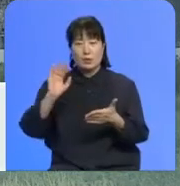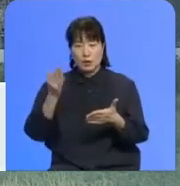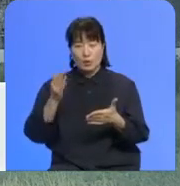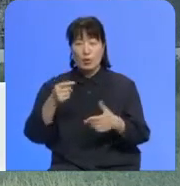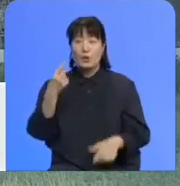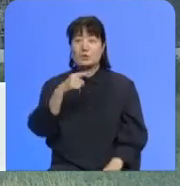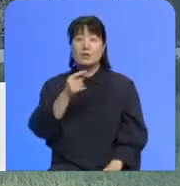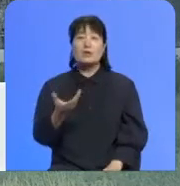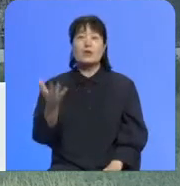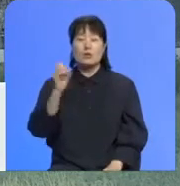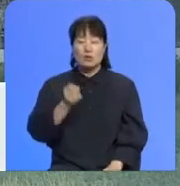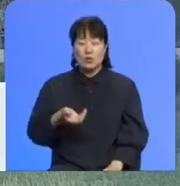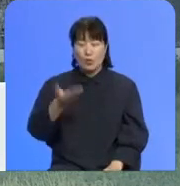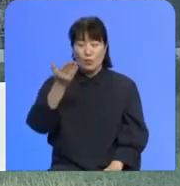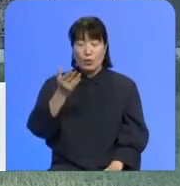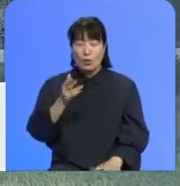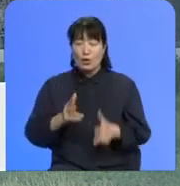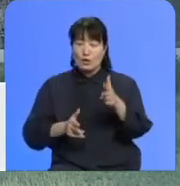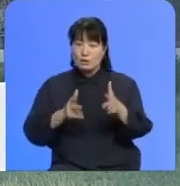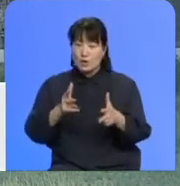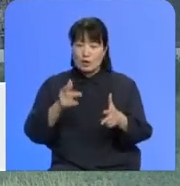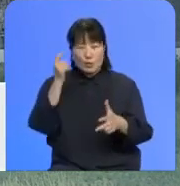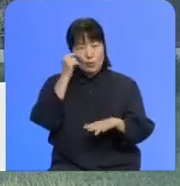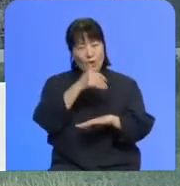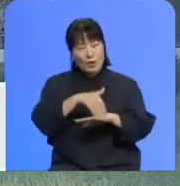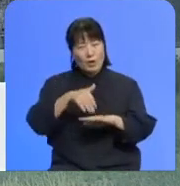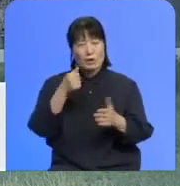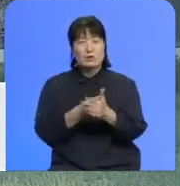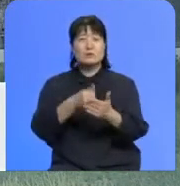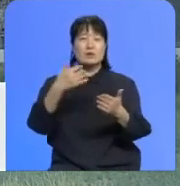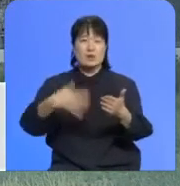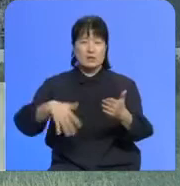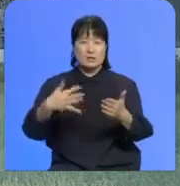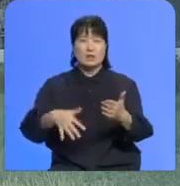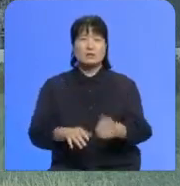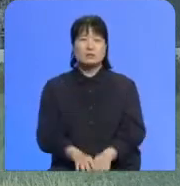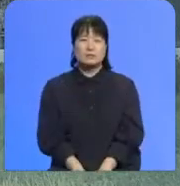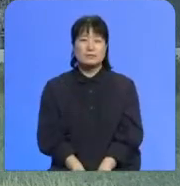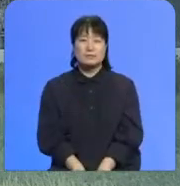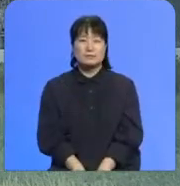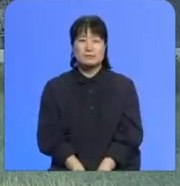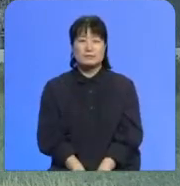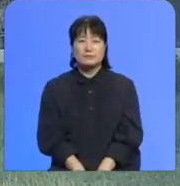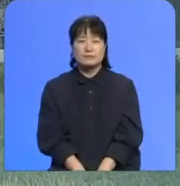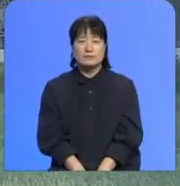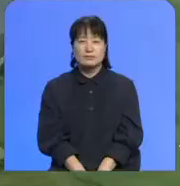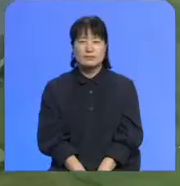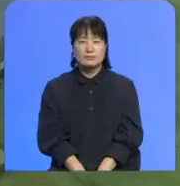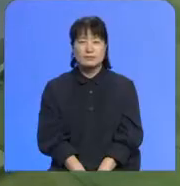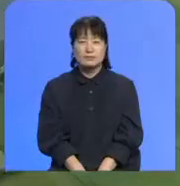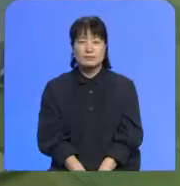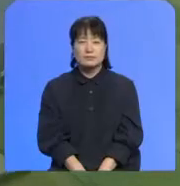원이 넘는 돈은 아직 사용처를 찾지 못하고 있습니다. 강규혁 기자의 보도입니다.